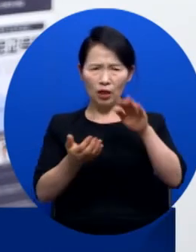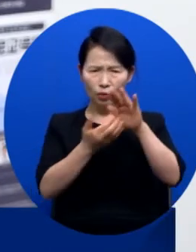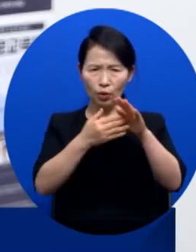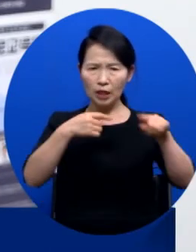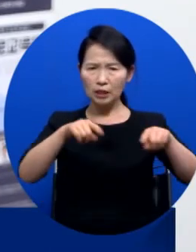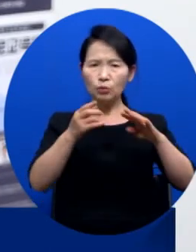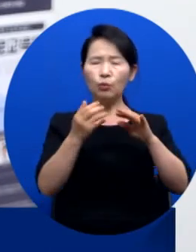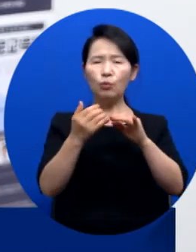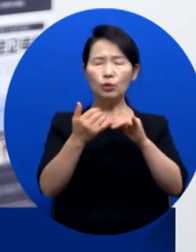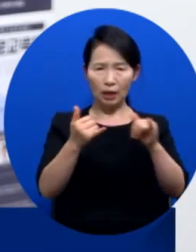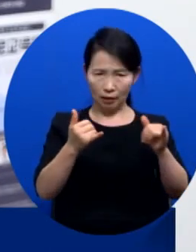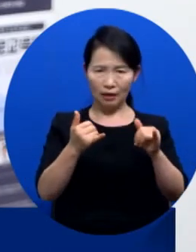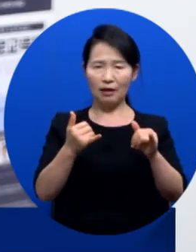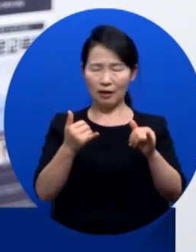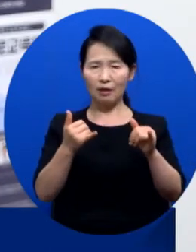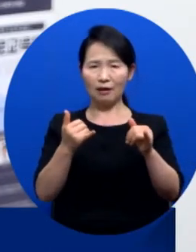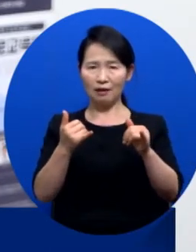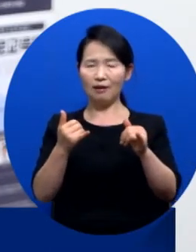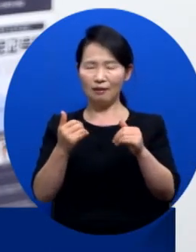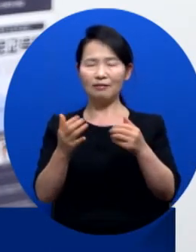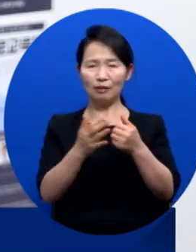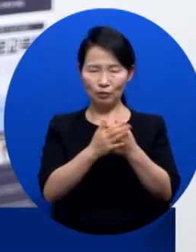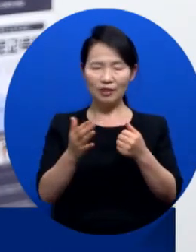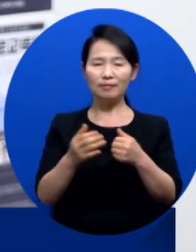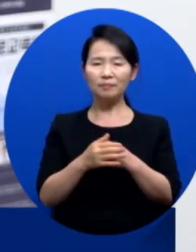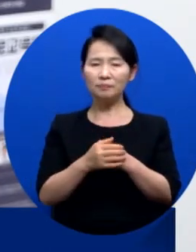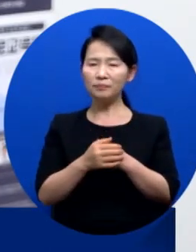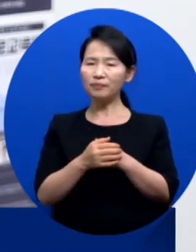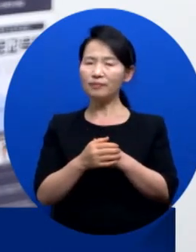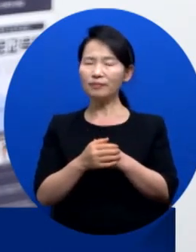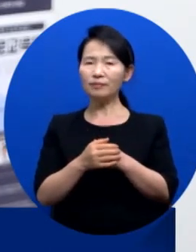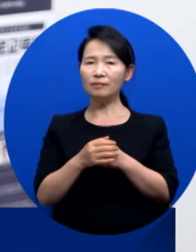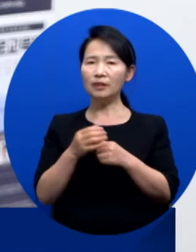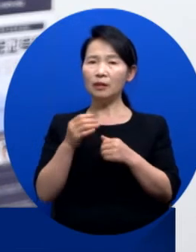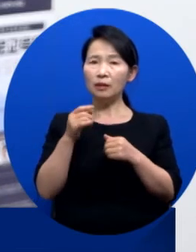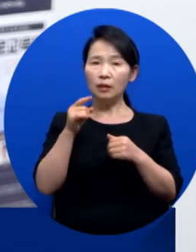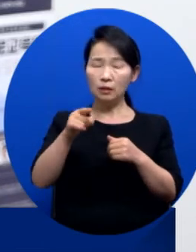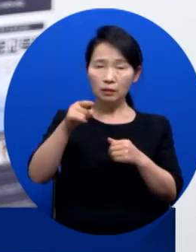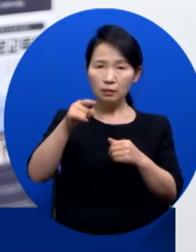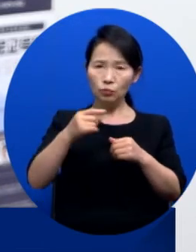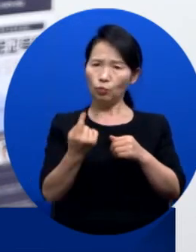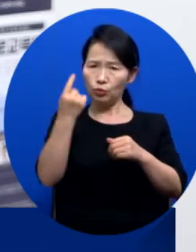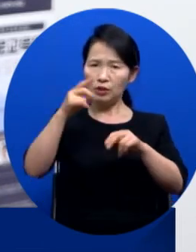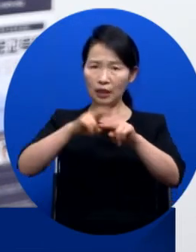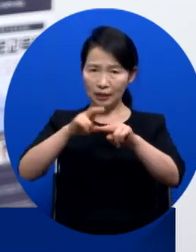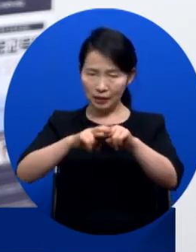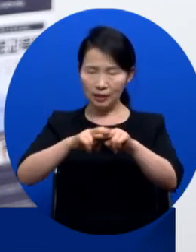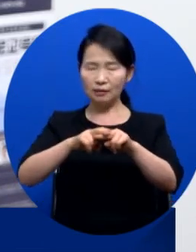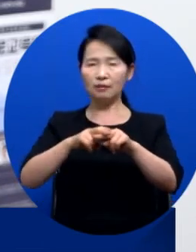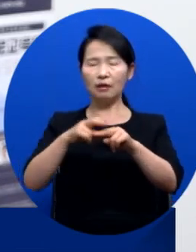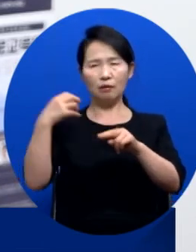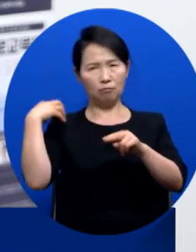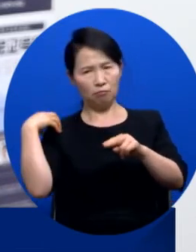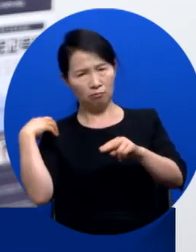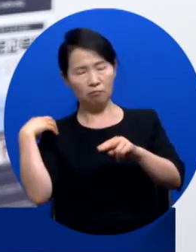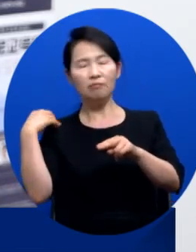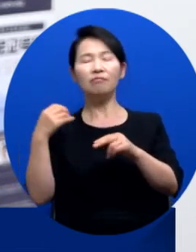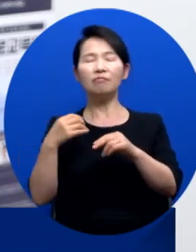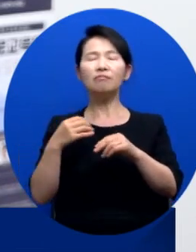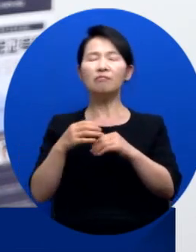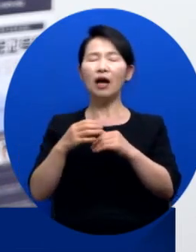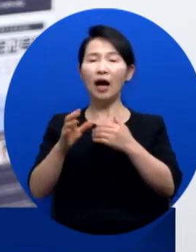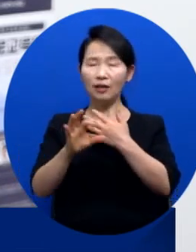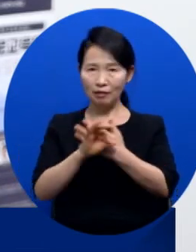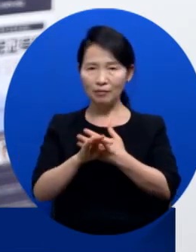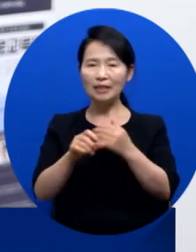자리에 있으신 장로님들이 이제 많으신데 그 자리에서 섬기기 위해서는 훨씬 더 이제 장로님들이 신학적인